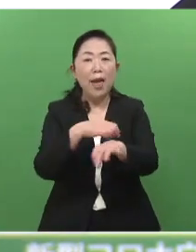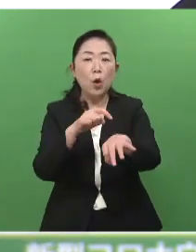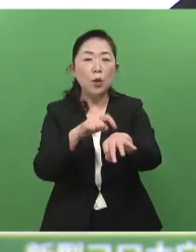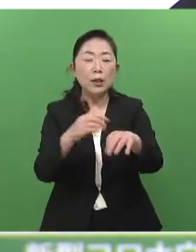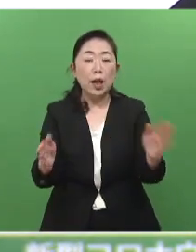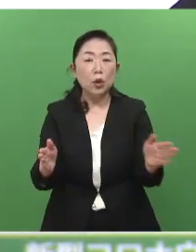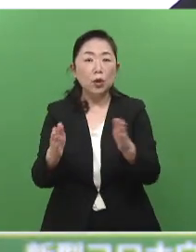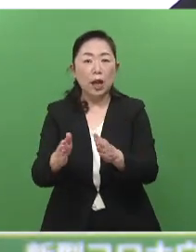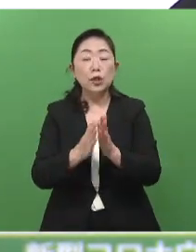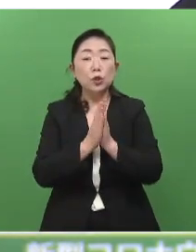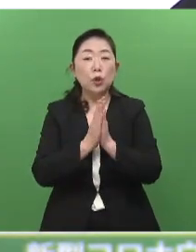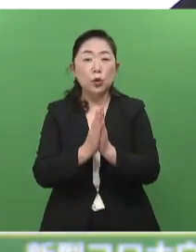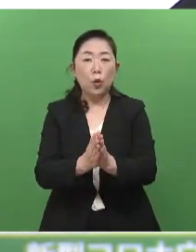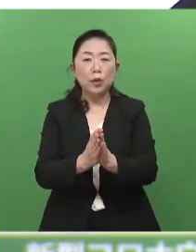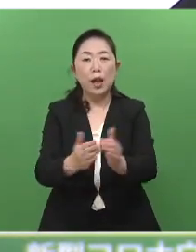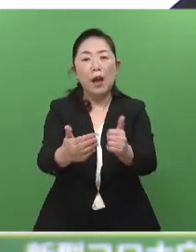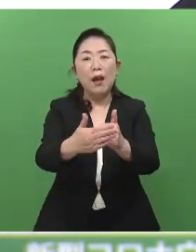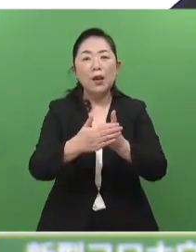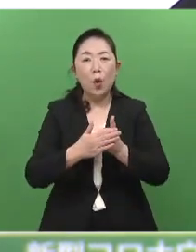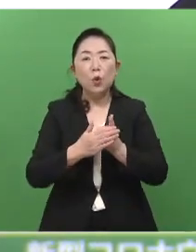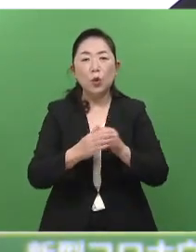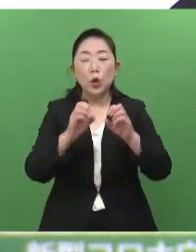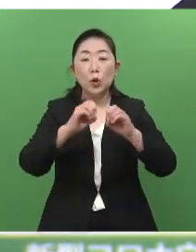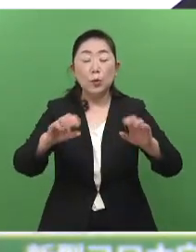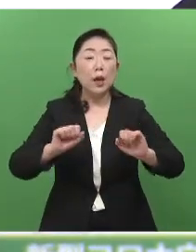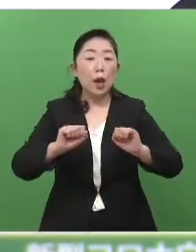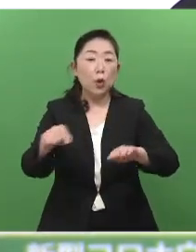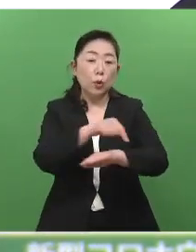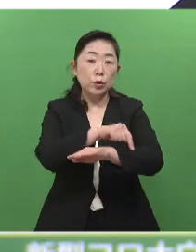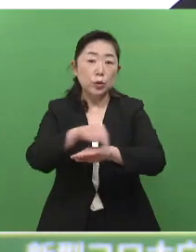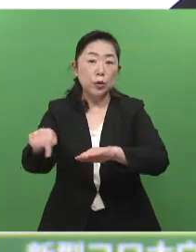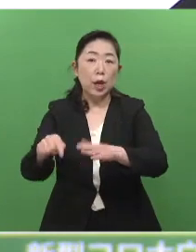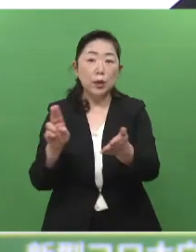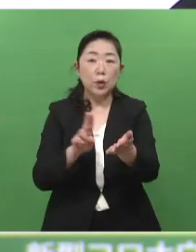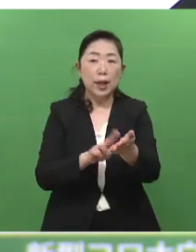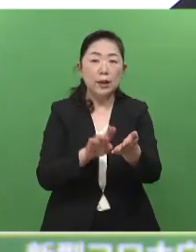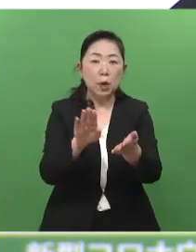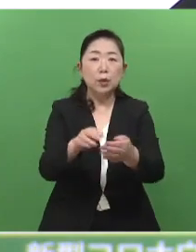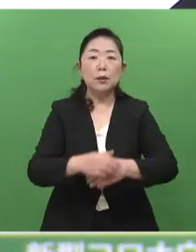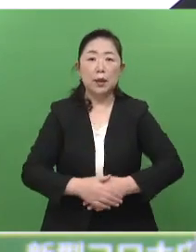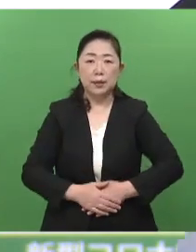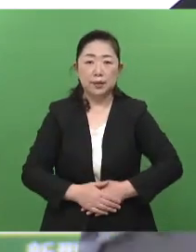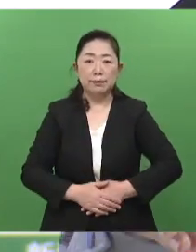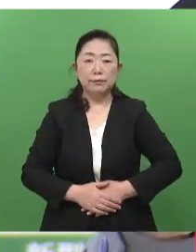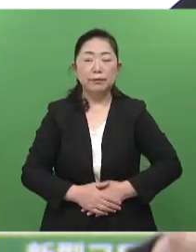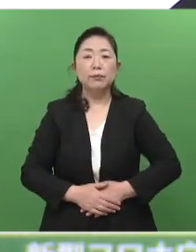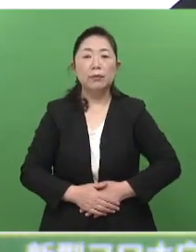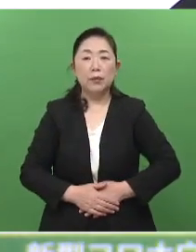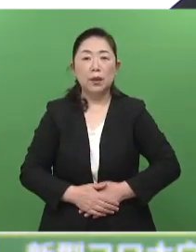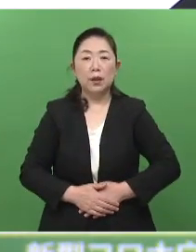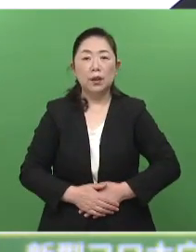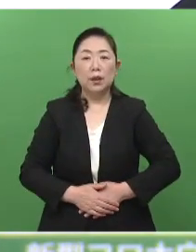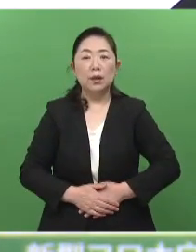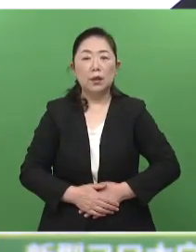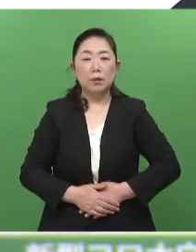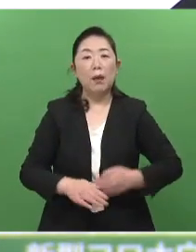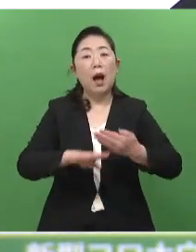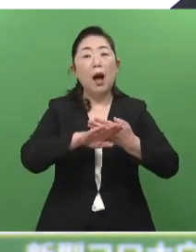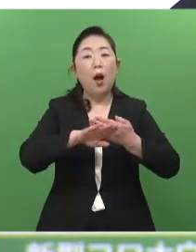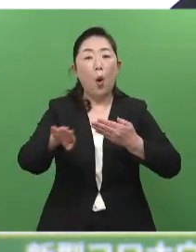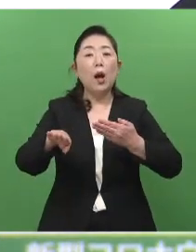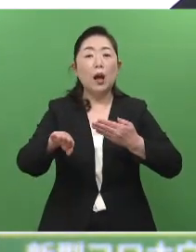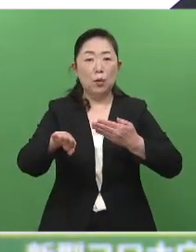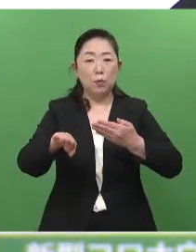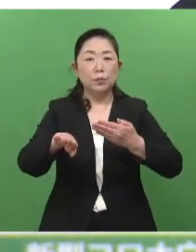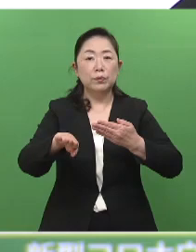短縮要請、協力の呼びかけを行ってまいるということでございます。そしてそれは他の繁華街にも